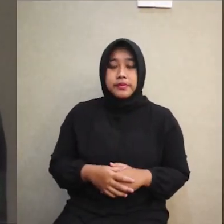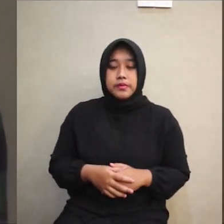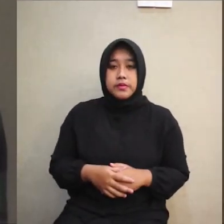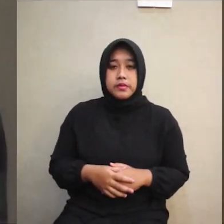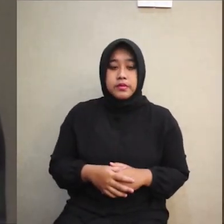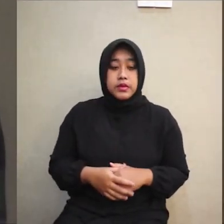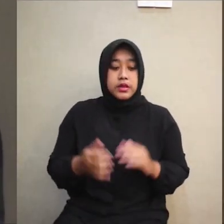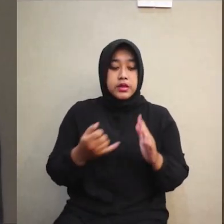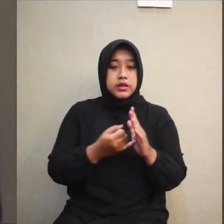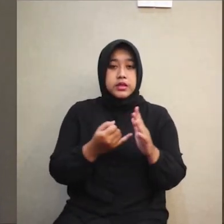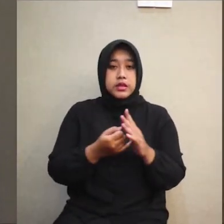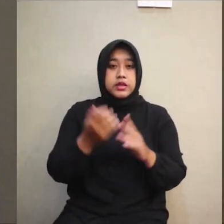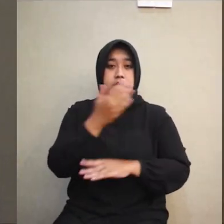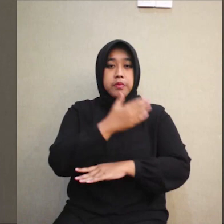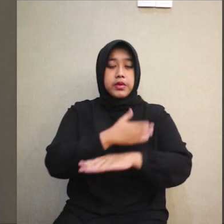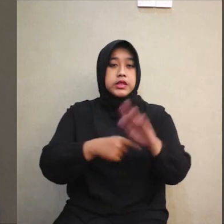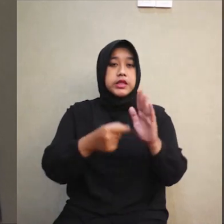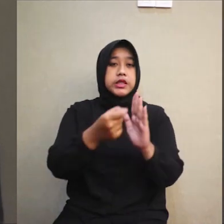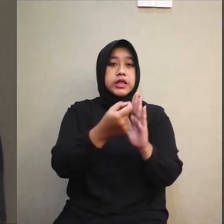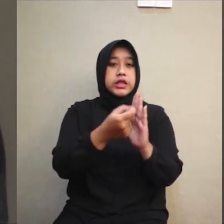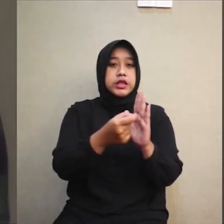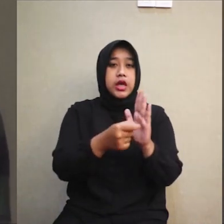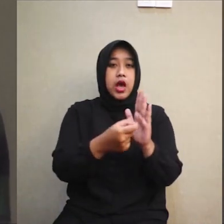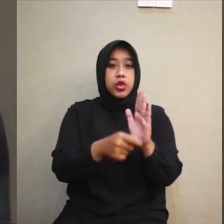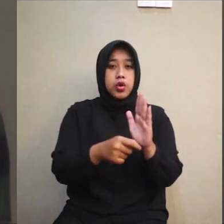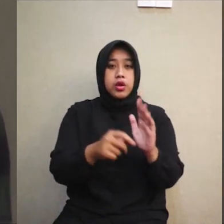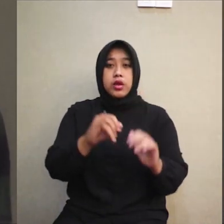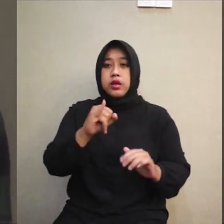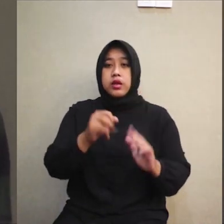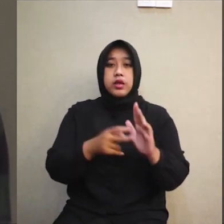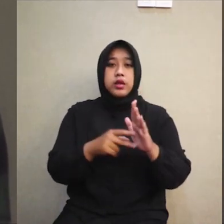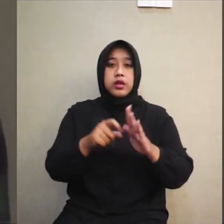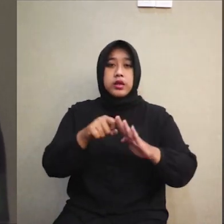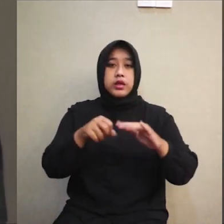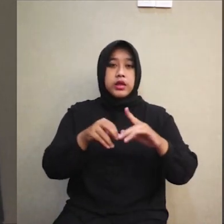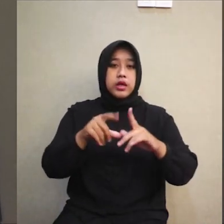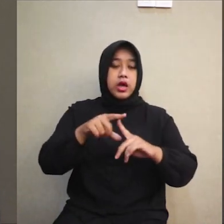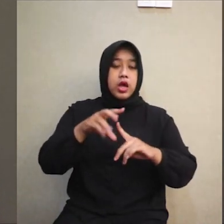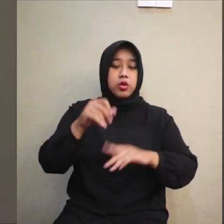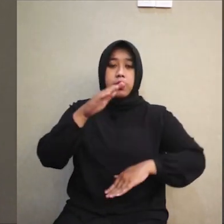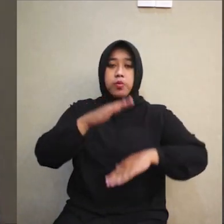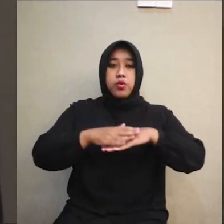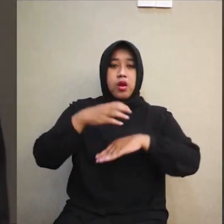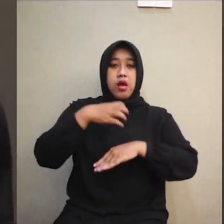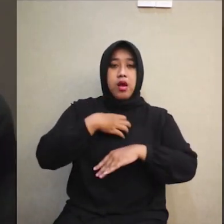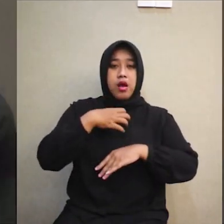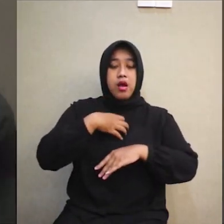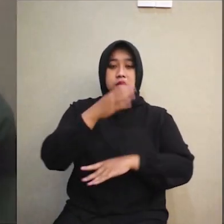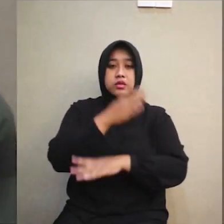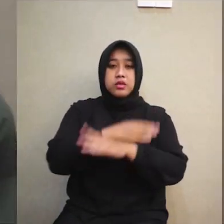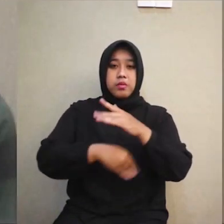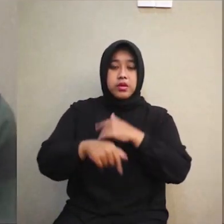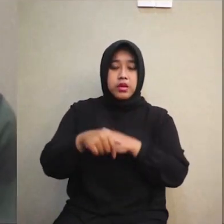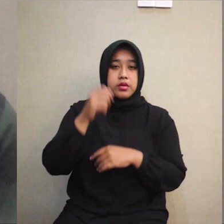disabilitas indikator ataupun indikator indikator pemenuhan hak disabilitas dan